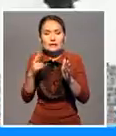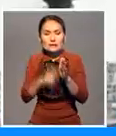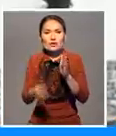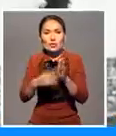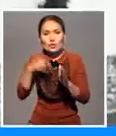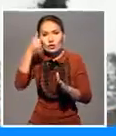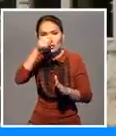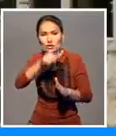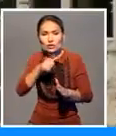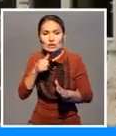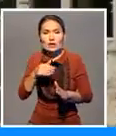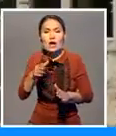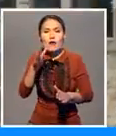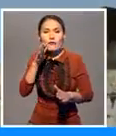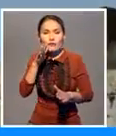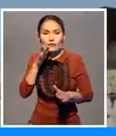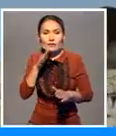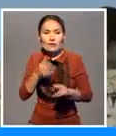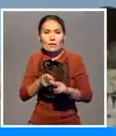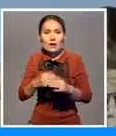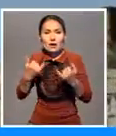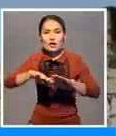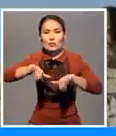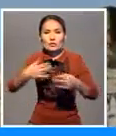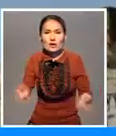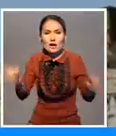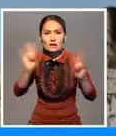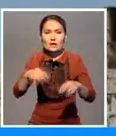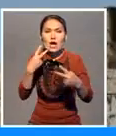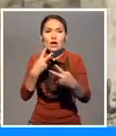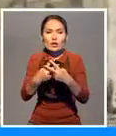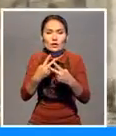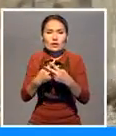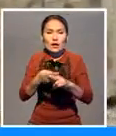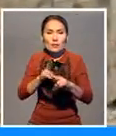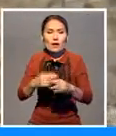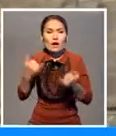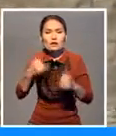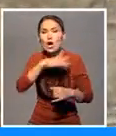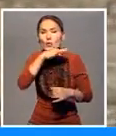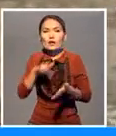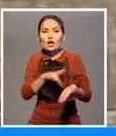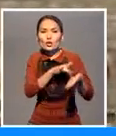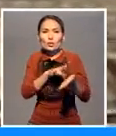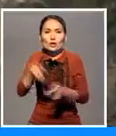бос тұр. Ал соңғы уақытта туристер оны көруге көптеп келетін болған. Келешекте бұл түрменің орнына туристік кешен,